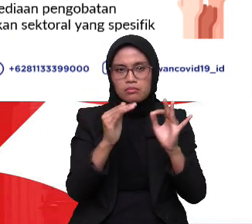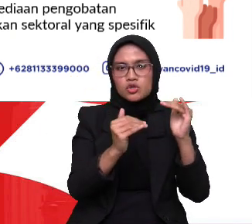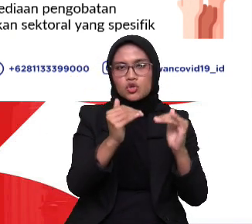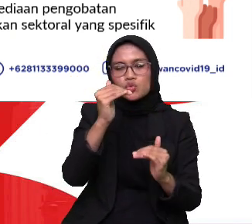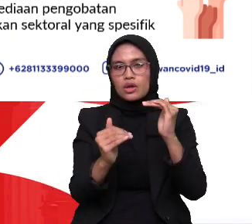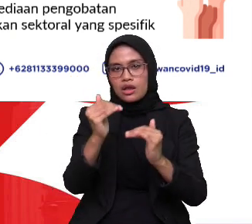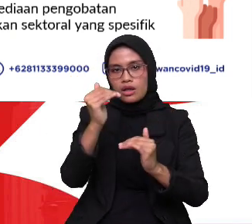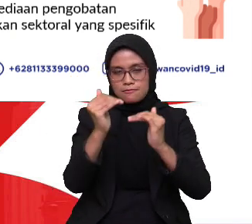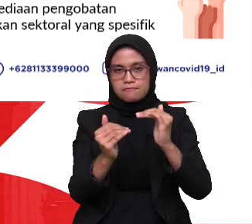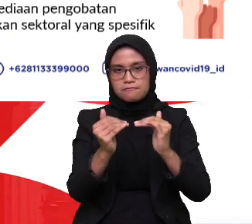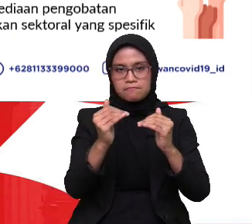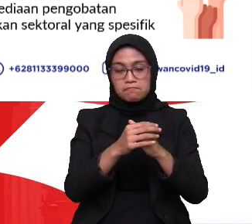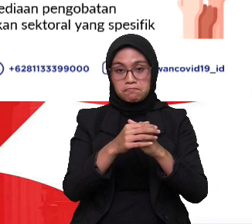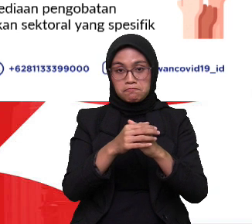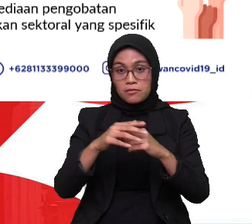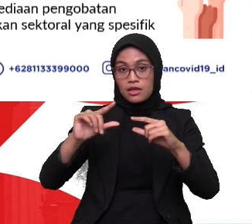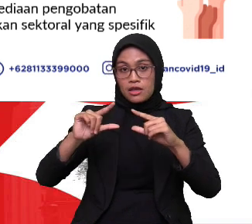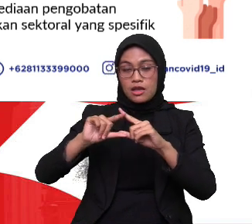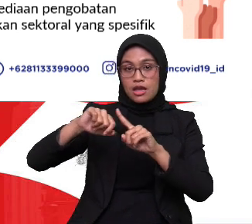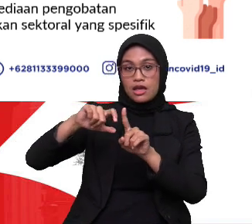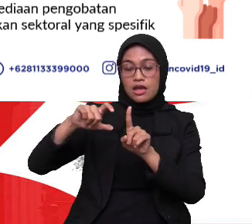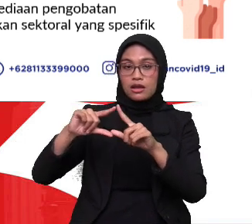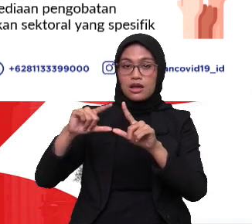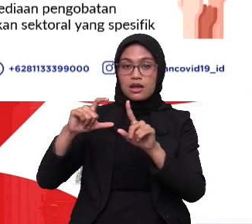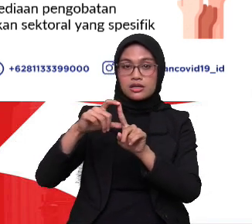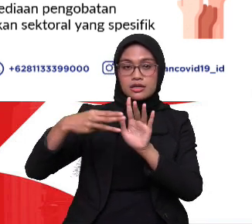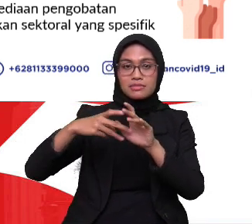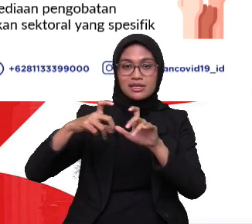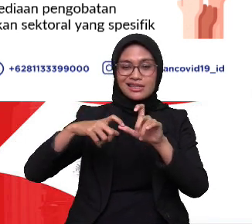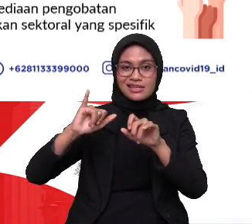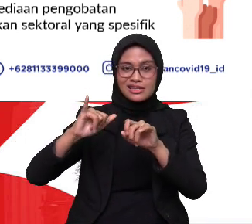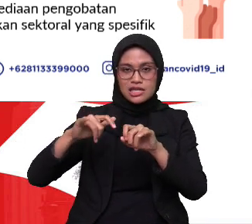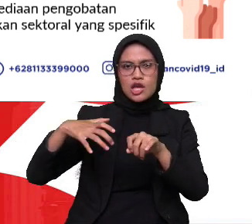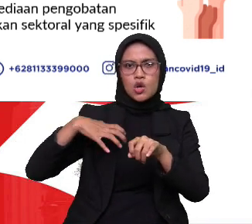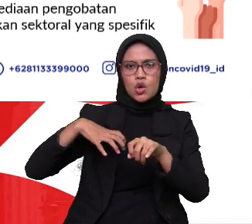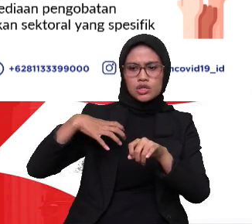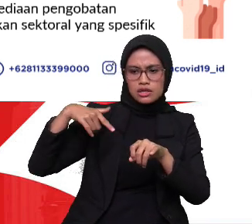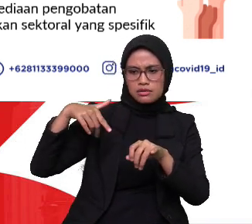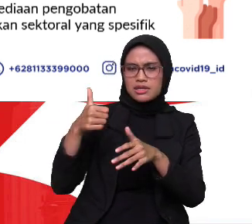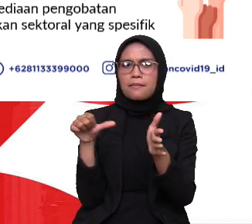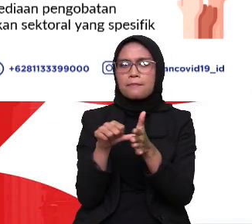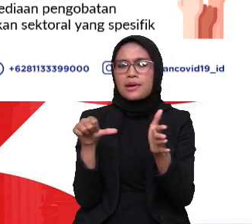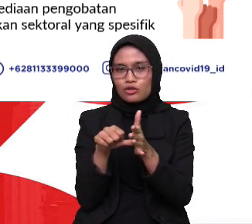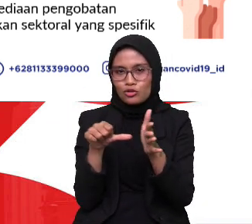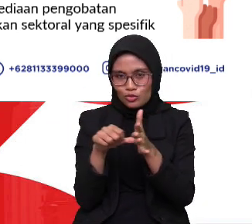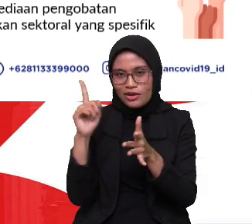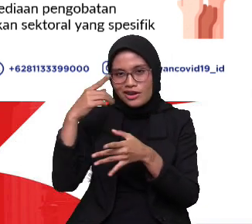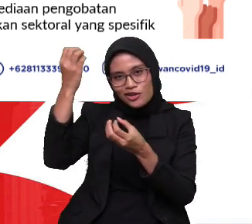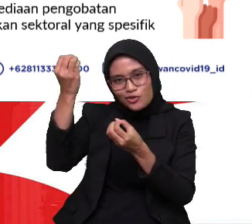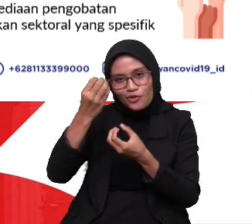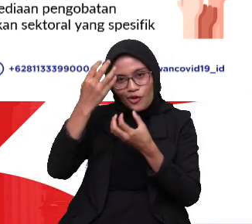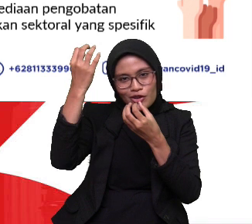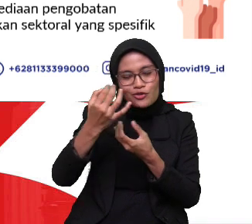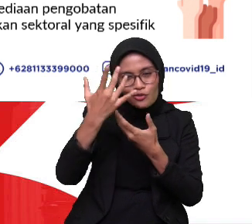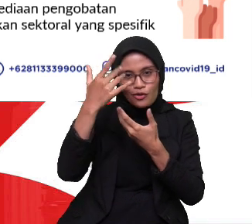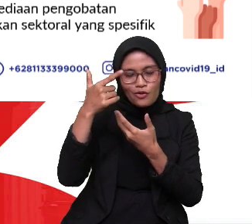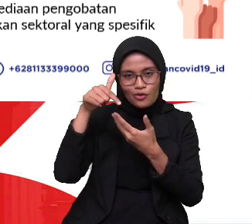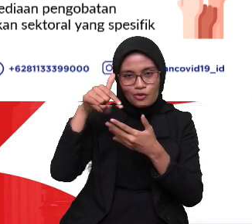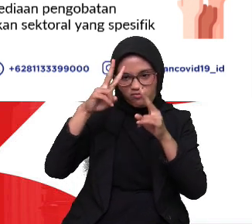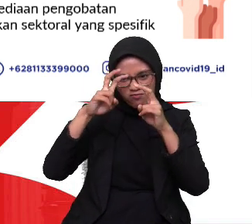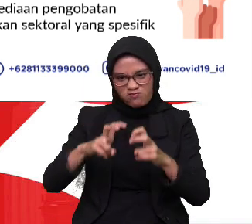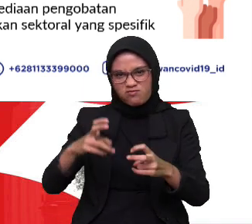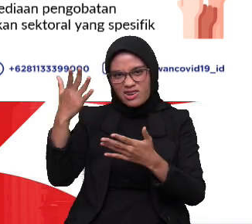akademisi dapat mendukung pembentukan kebijakan yang berbasis science atau ilmu pengetahuan media terus membantu menjelaskan